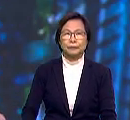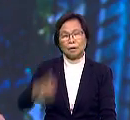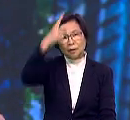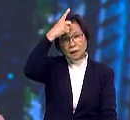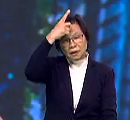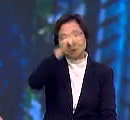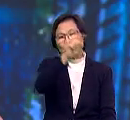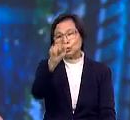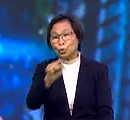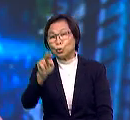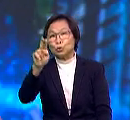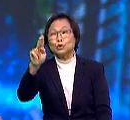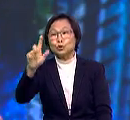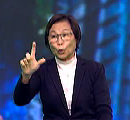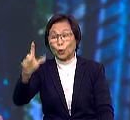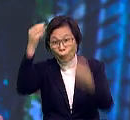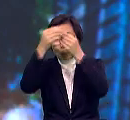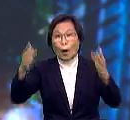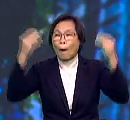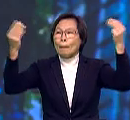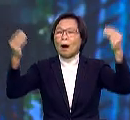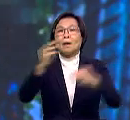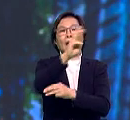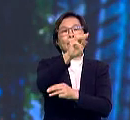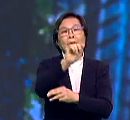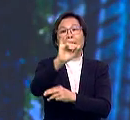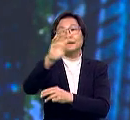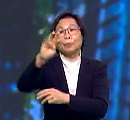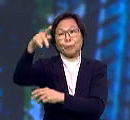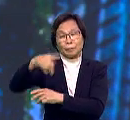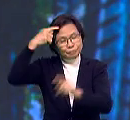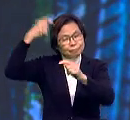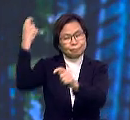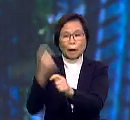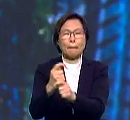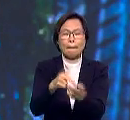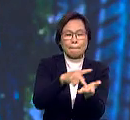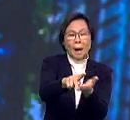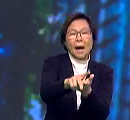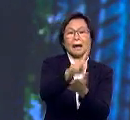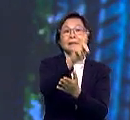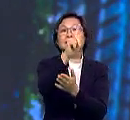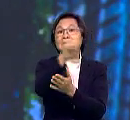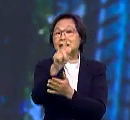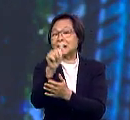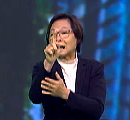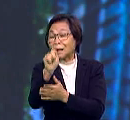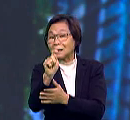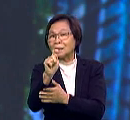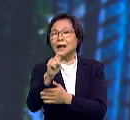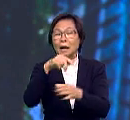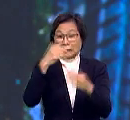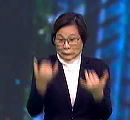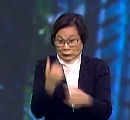Dato' Zulkifli turut memaklumkan Majlis Agama Islam Wilayah Persekutuan menetapkan bayaran zakat fitrah tahun ini pada